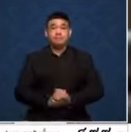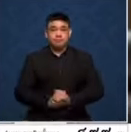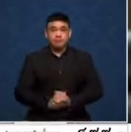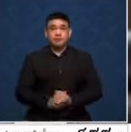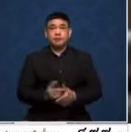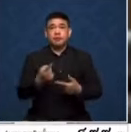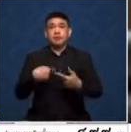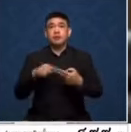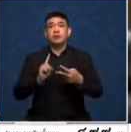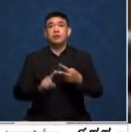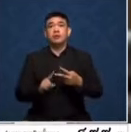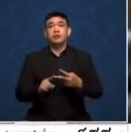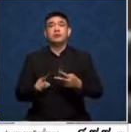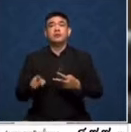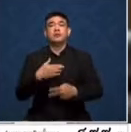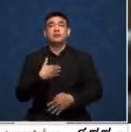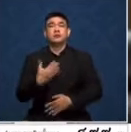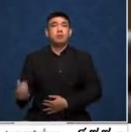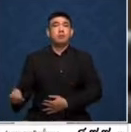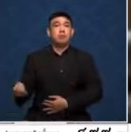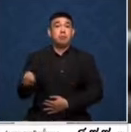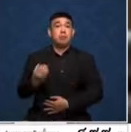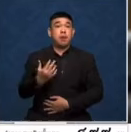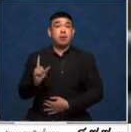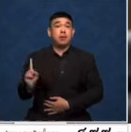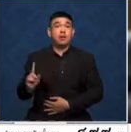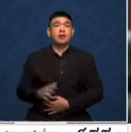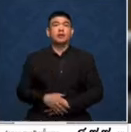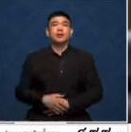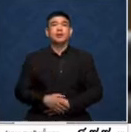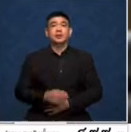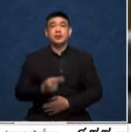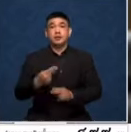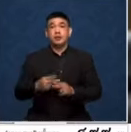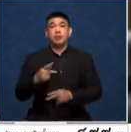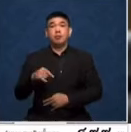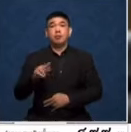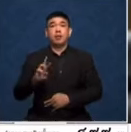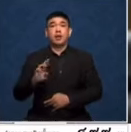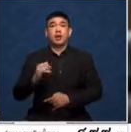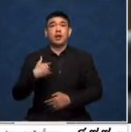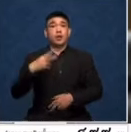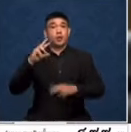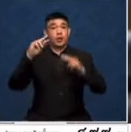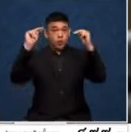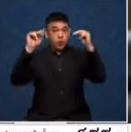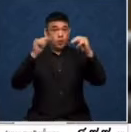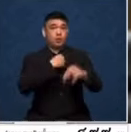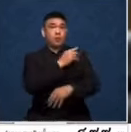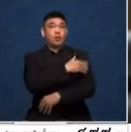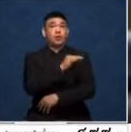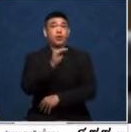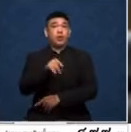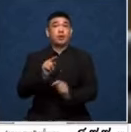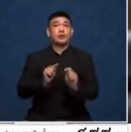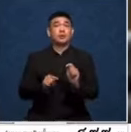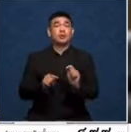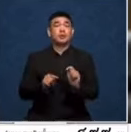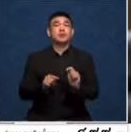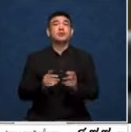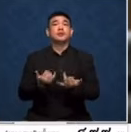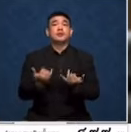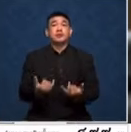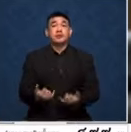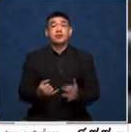เรื่องที่2ดิฉันได้รับการร้องเรียนจากนายประเสริฐนาคุณค่ะนายกองค์การบริหารส่วนตำบลคอนฉิมอำเภอพ